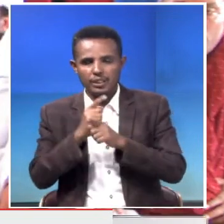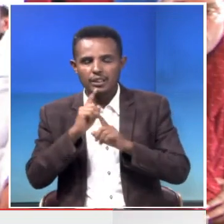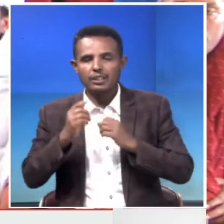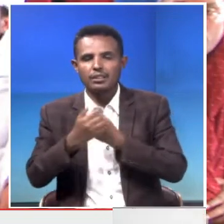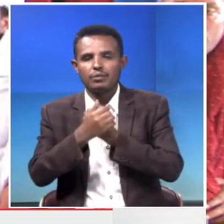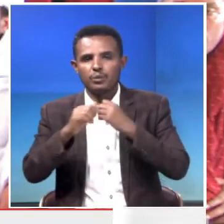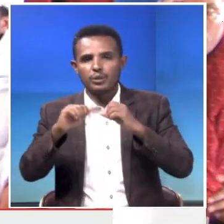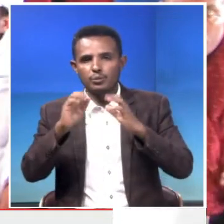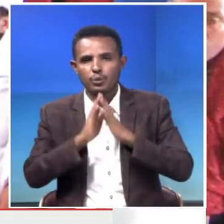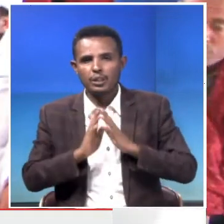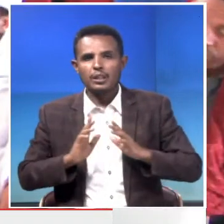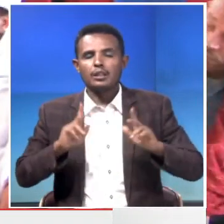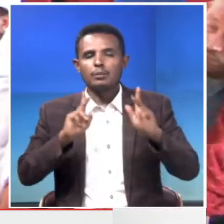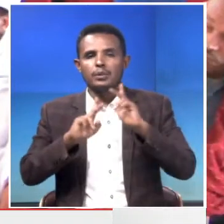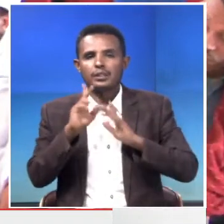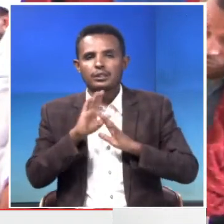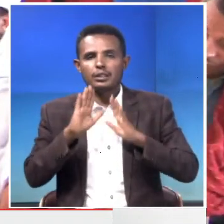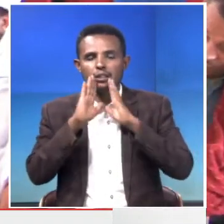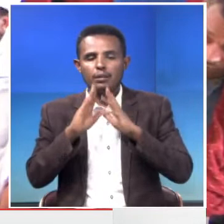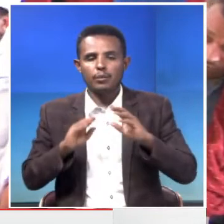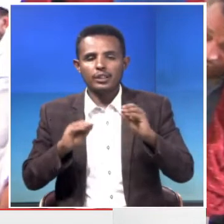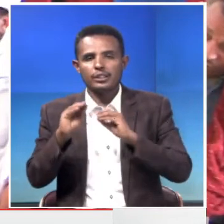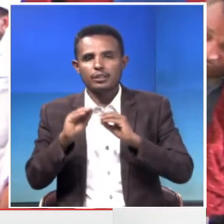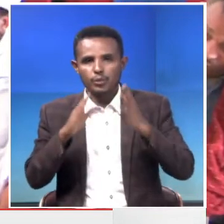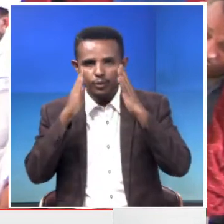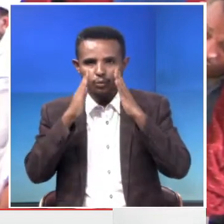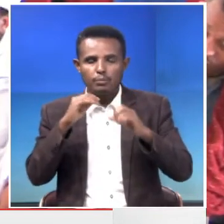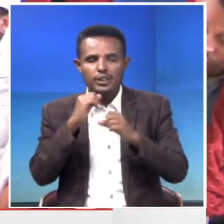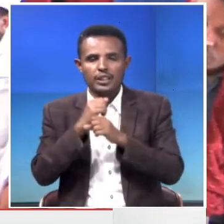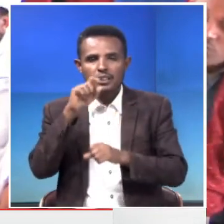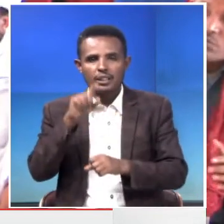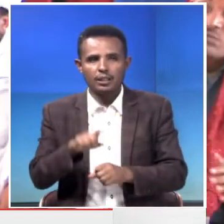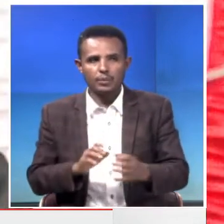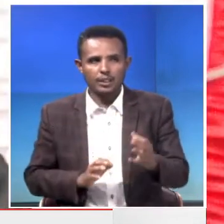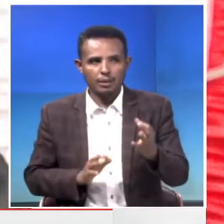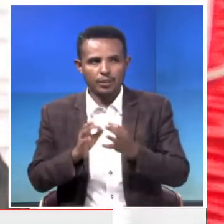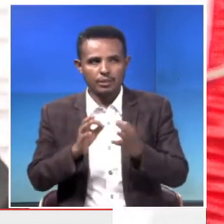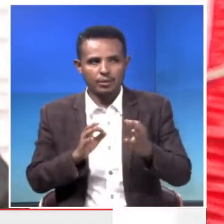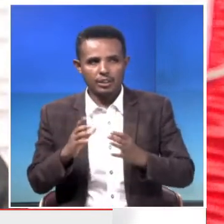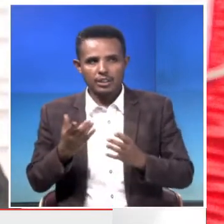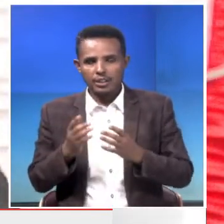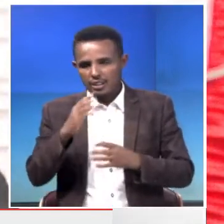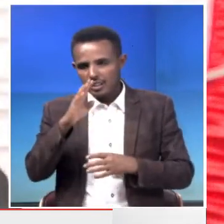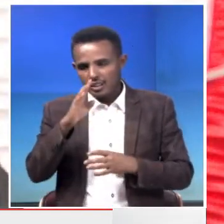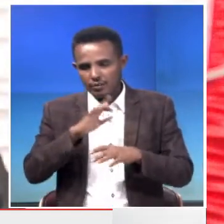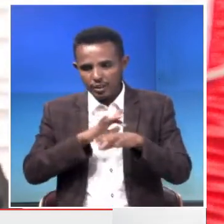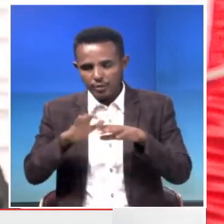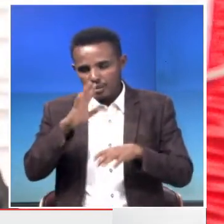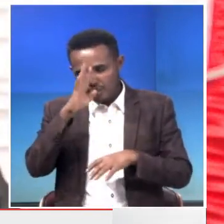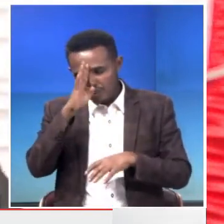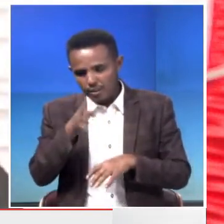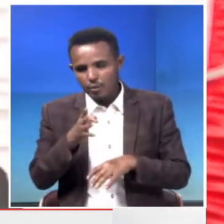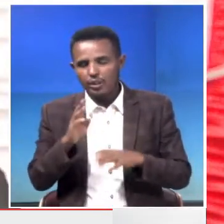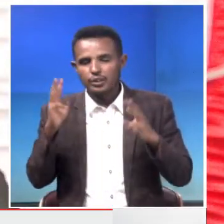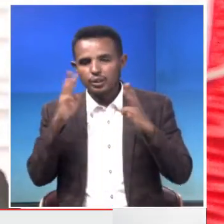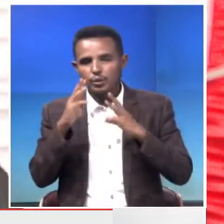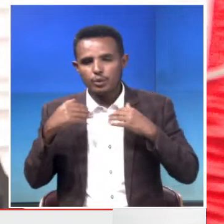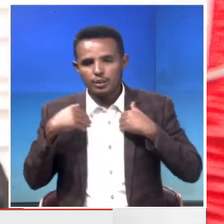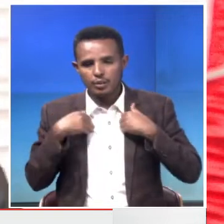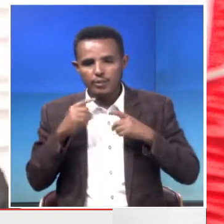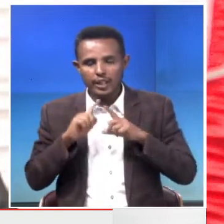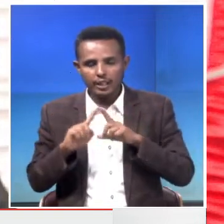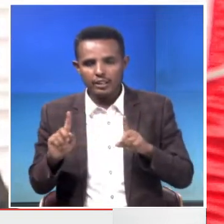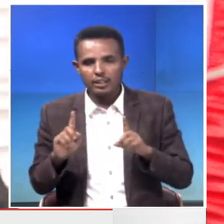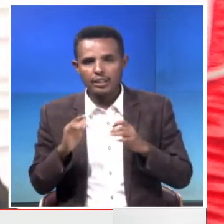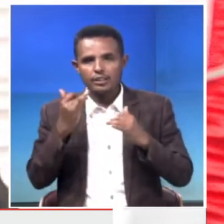ህብረተሰቡ ለከተማው ሰላማዊ እንቅስቃሴ በትኩረት መስራት እንደሚገባም አብራርተዋል። ክፍተቶች ተፈጥረዋል፣ ችግሮች አሉ። ነገር